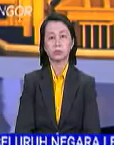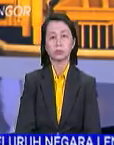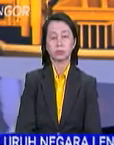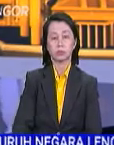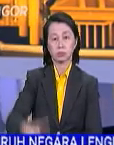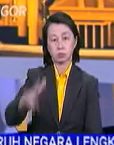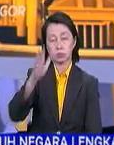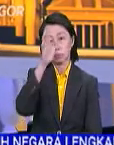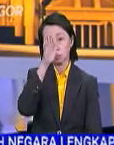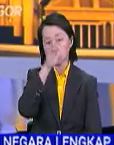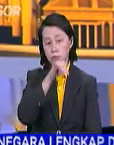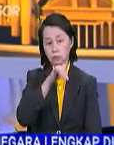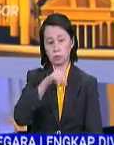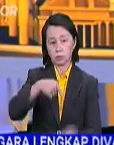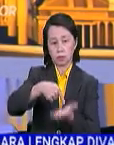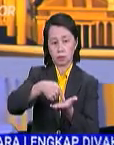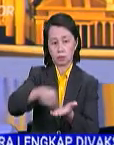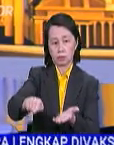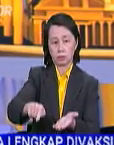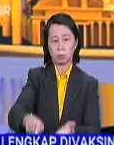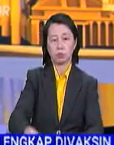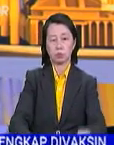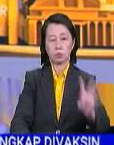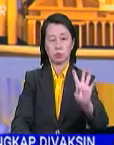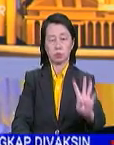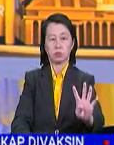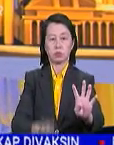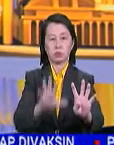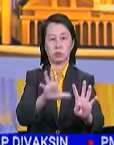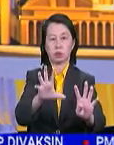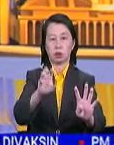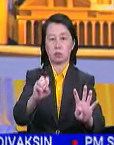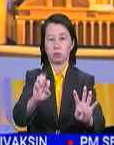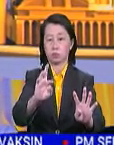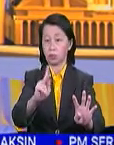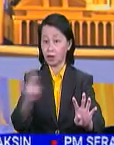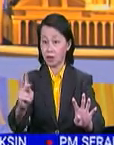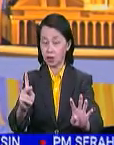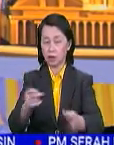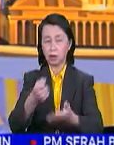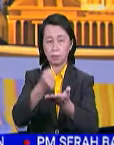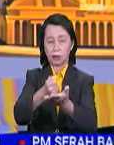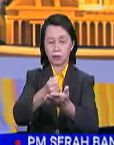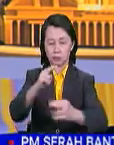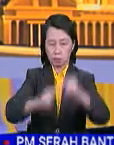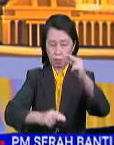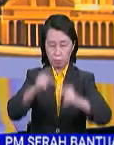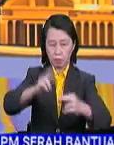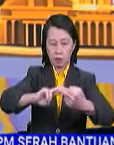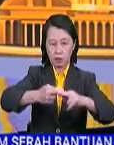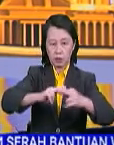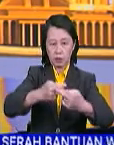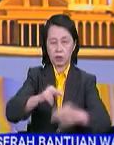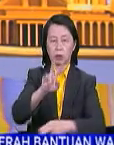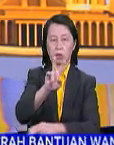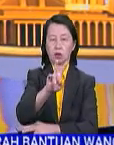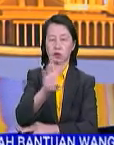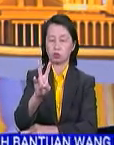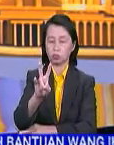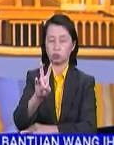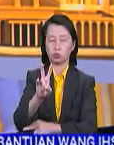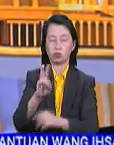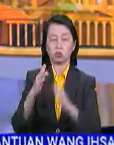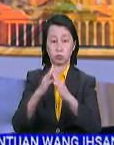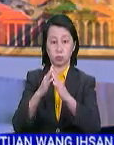Kerajaan Negeri Melaka membelanjakan RM450,000 bagi membantu membina dan membaik pulih 27 unit rumah